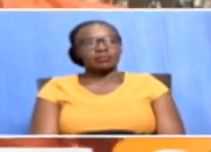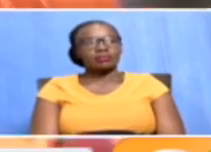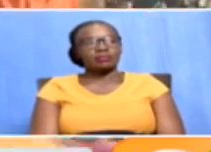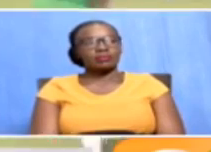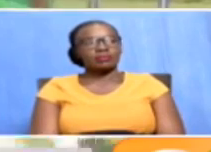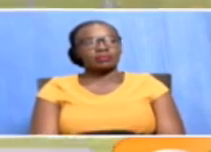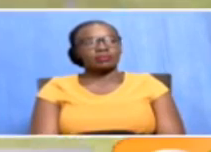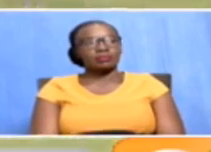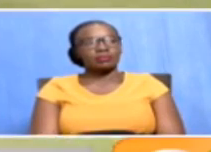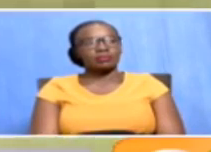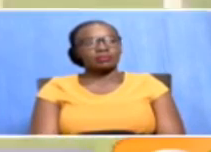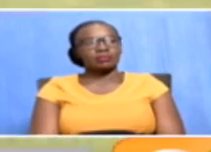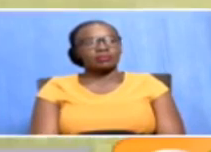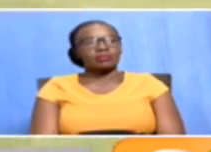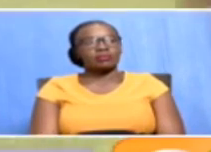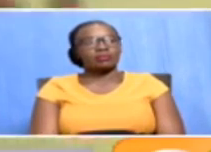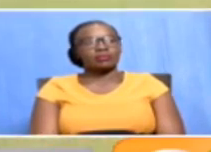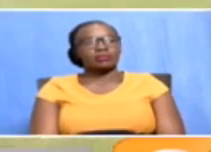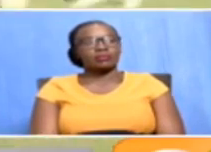8-2. 9.